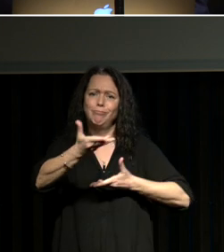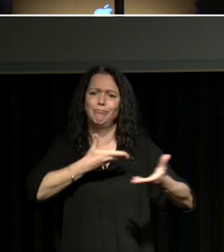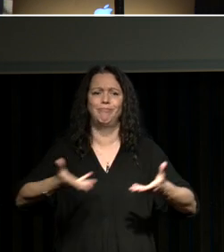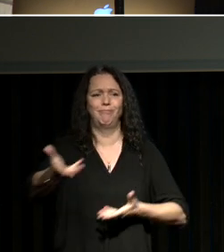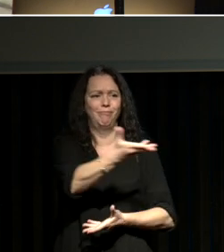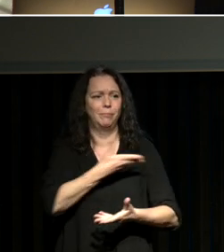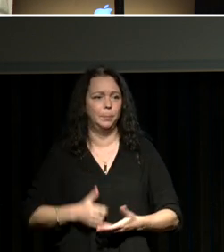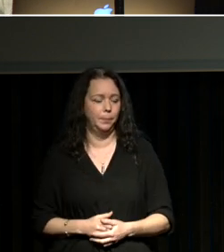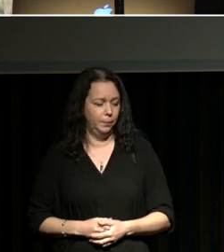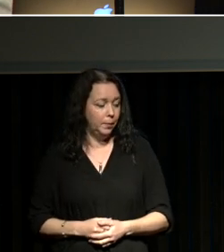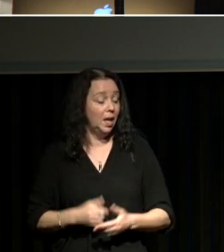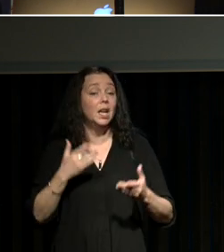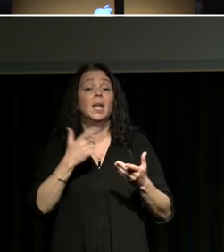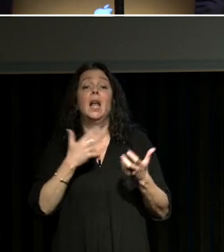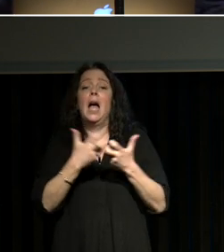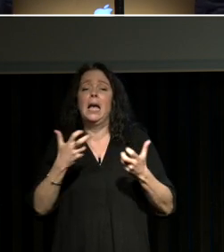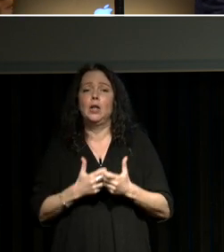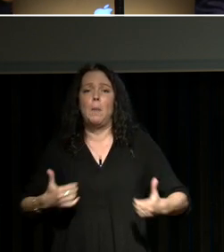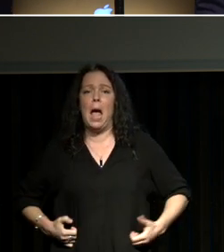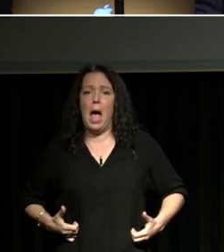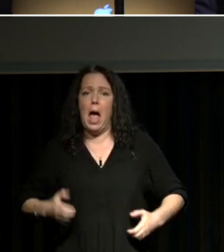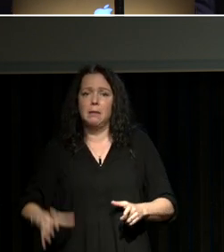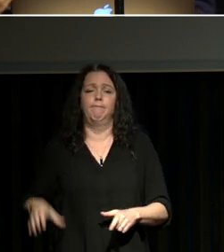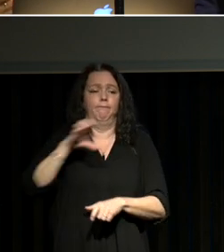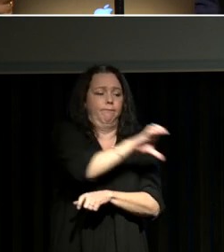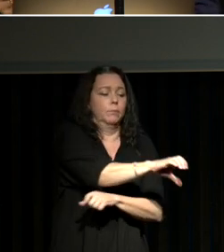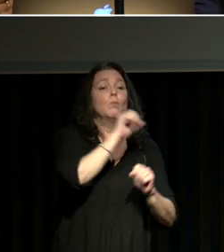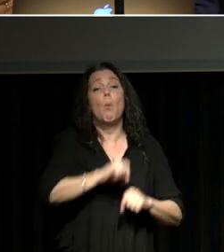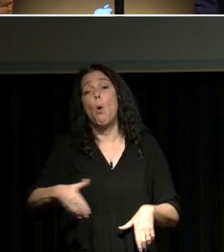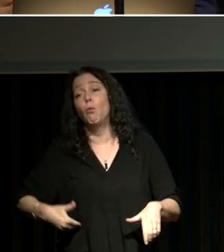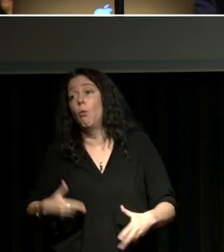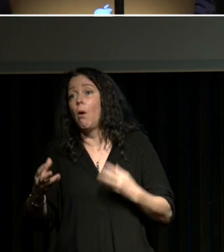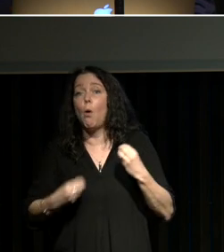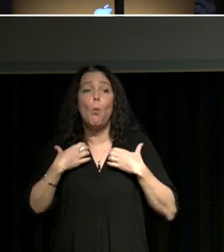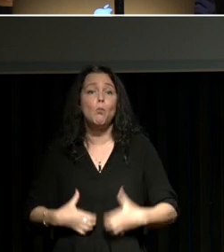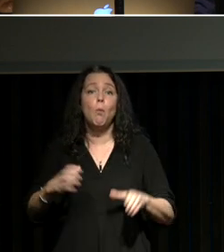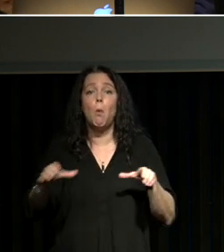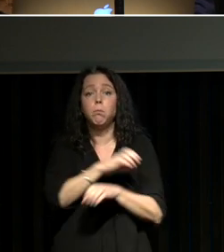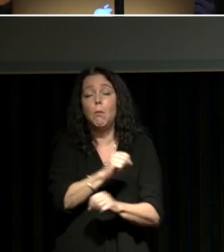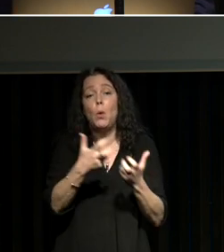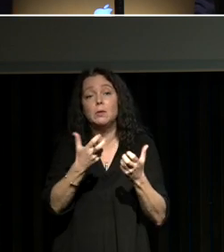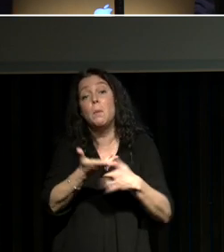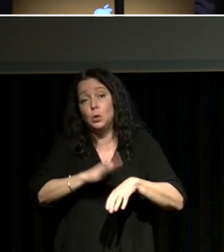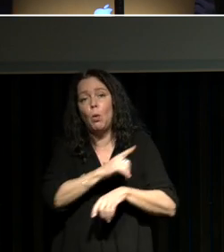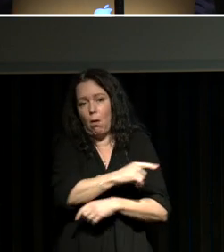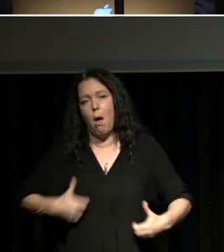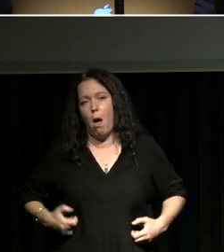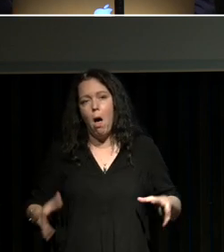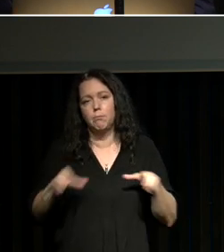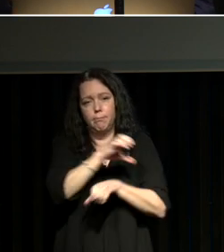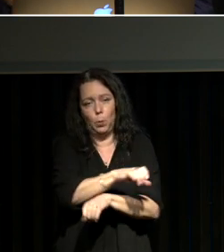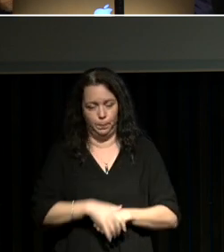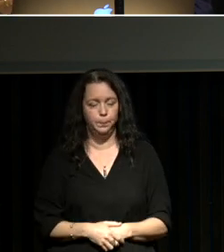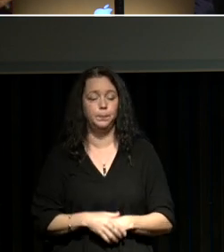pris l'exemple de la transplantation rénale. J'aurais pu prendre l'exemple de la transplantation hépatique ou de la transplantation pulmonaire. Donc, on ne doit pas quand